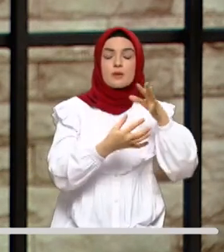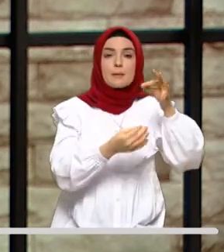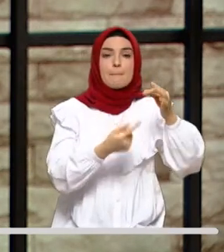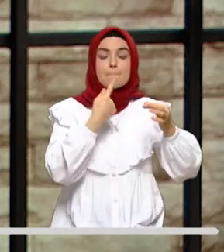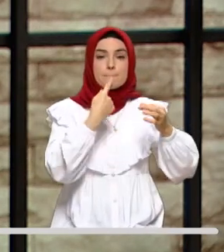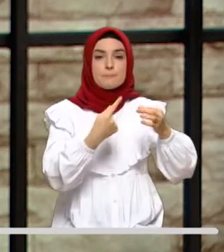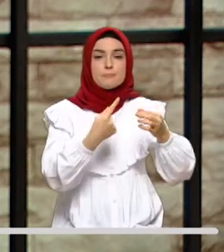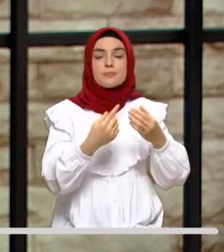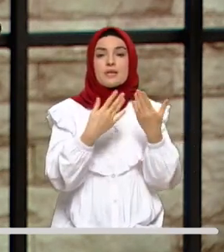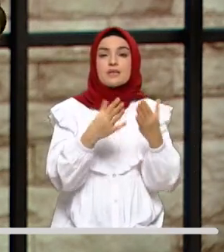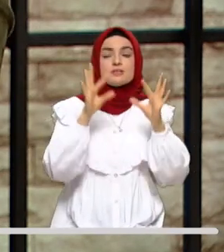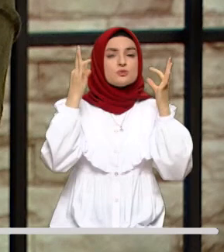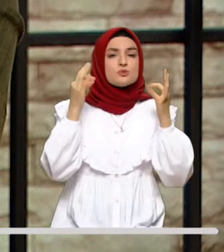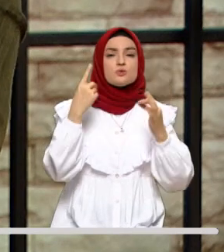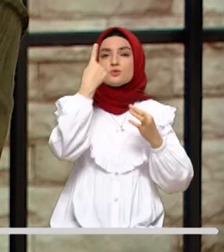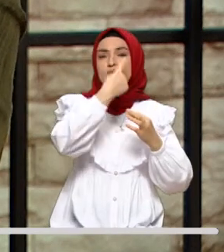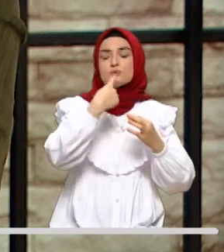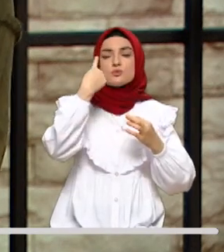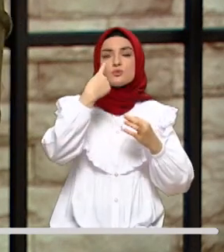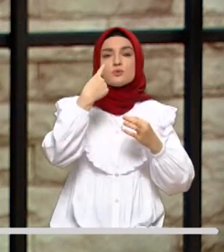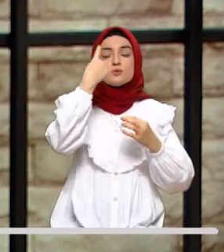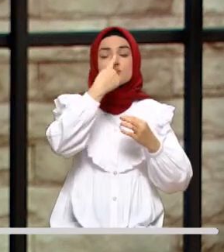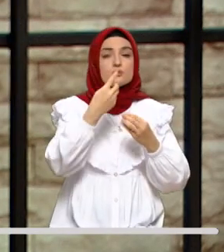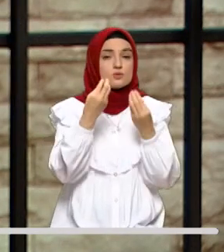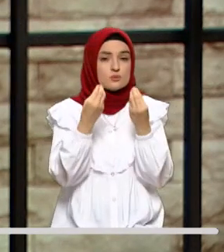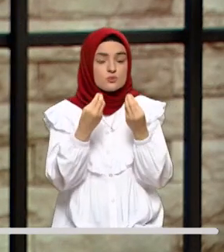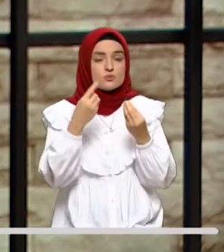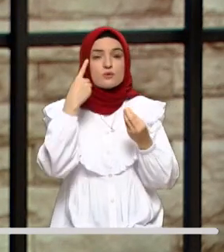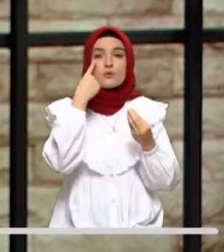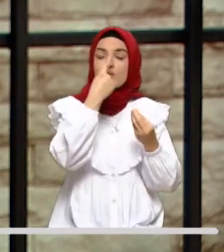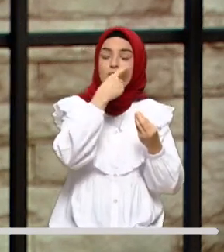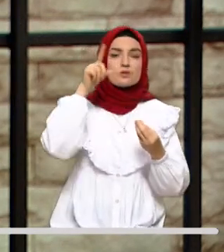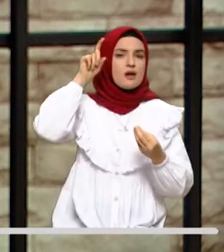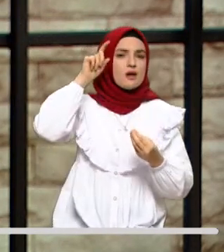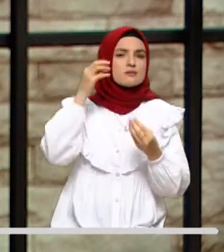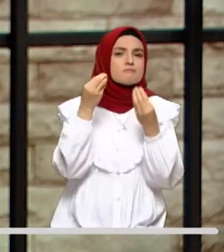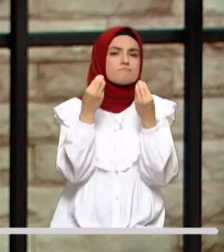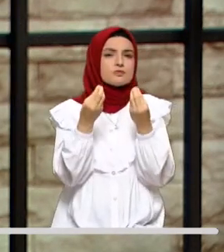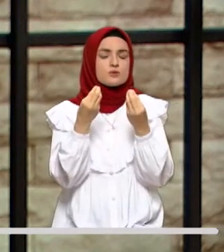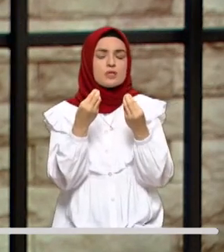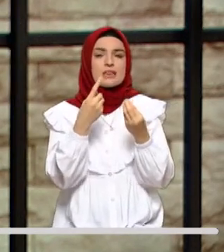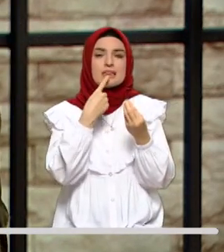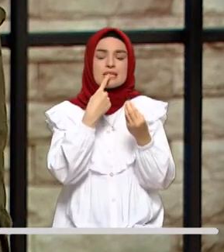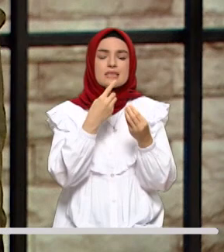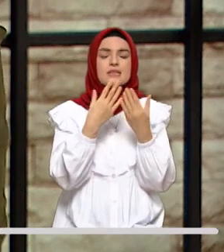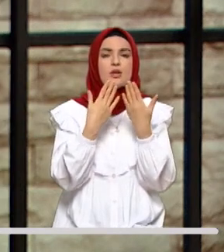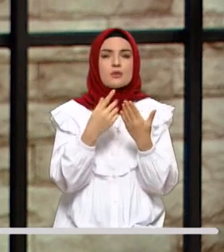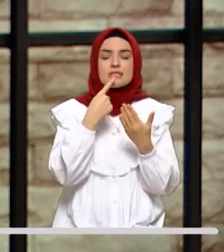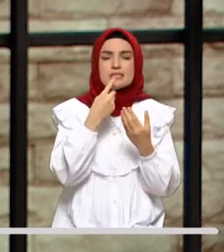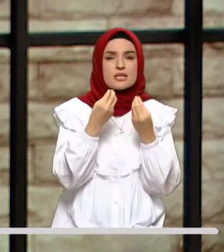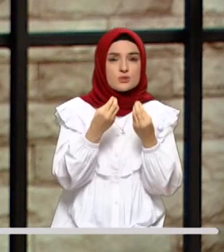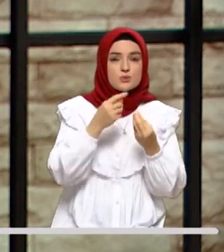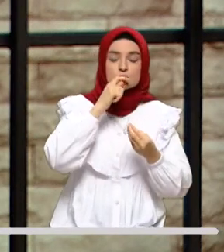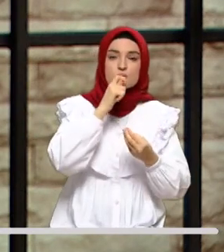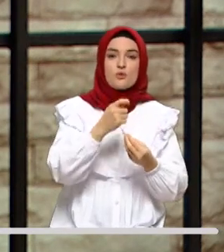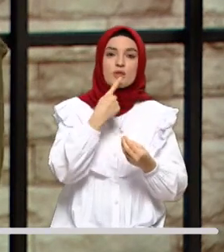süsü yüzdür, yüzün süsü gözdür, aklın süsü dildir, dilin de süsü sözdür. Söz ve göz